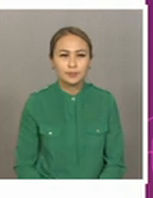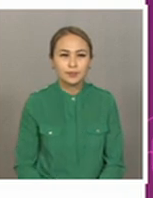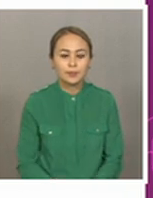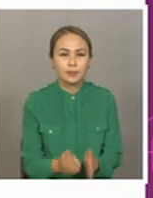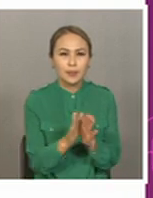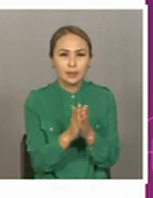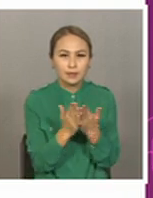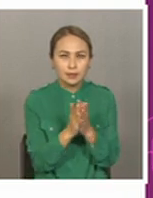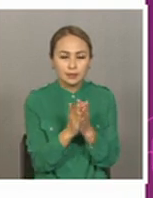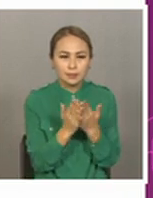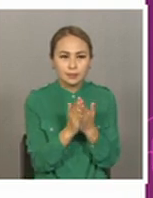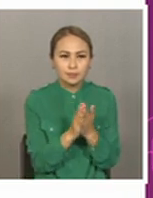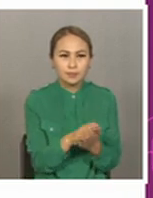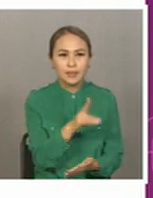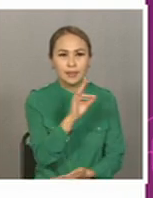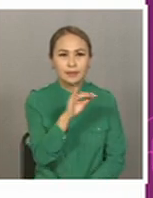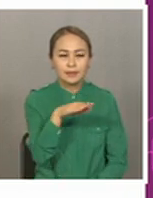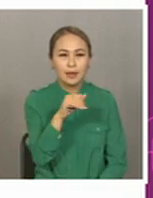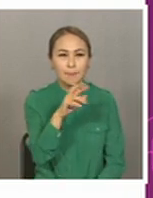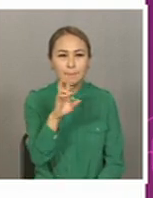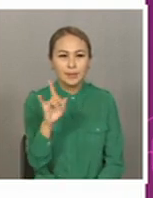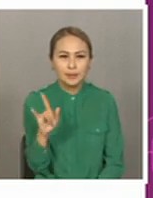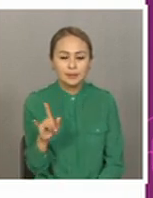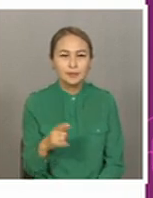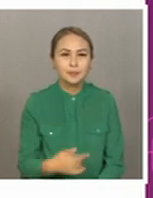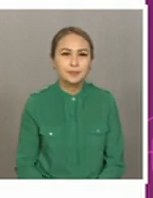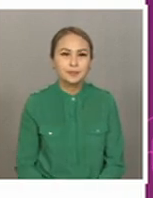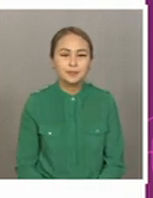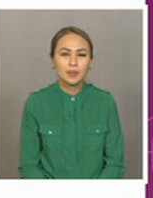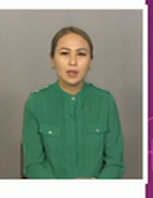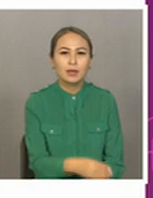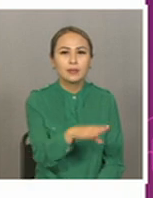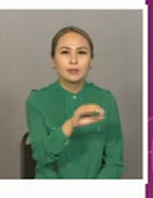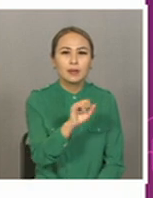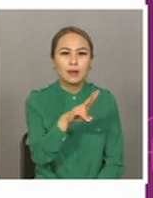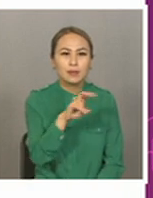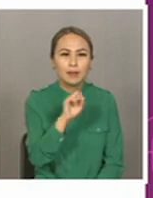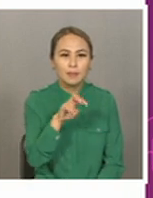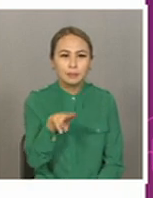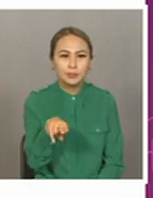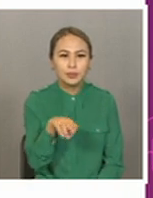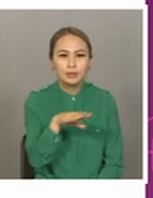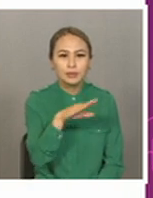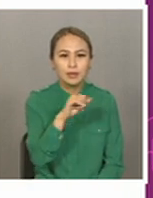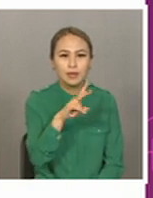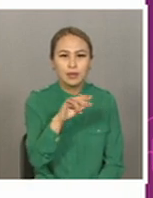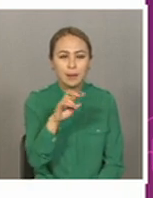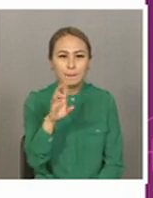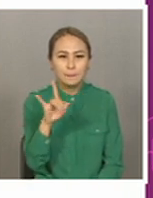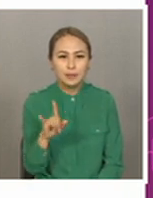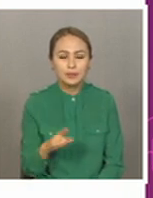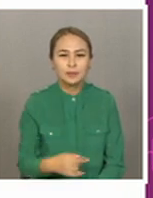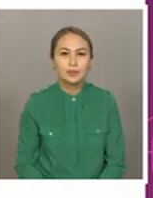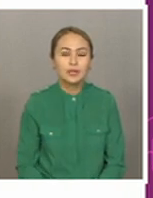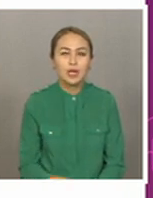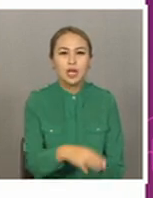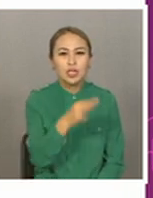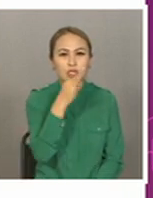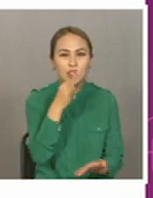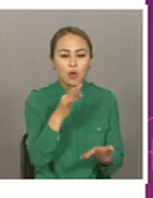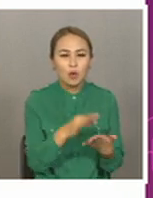кітап, кітабы, талап, талабы,